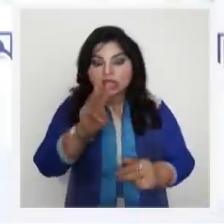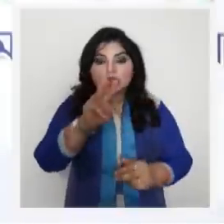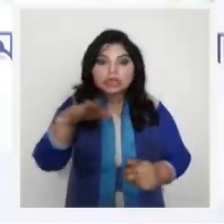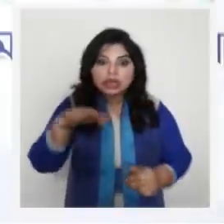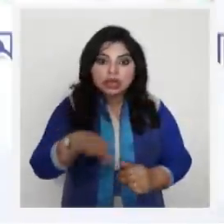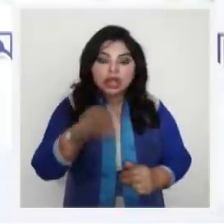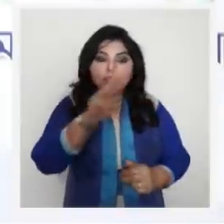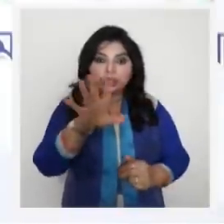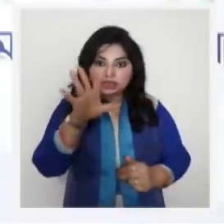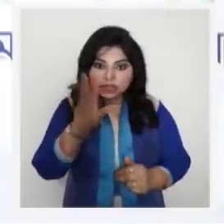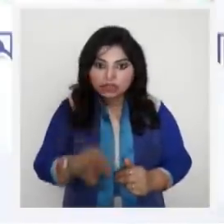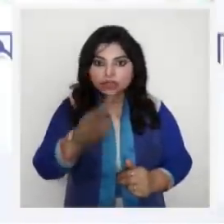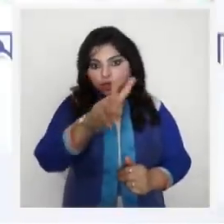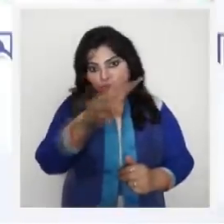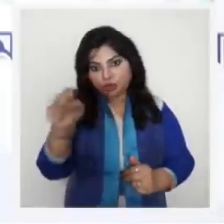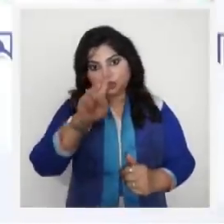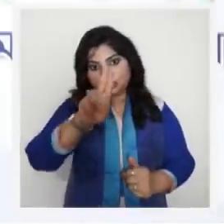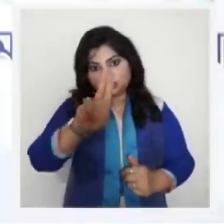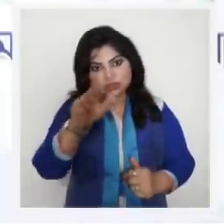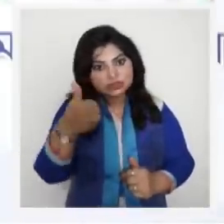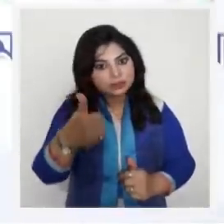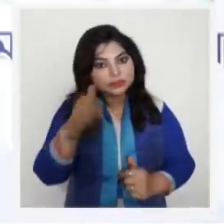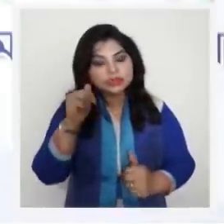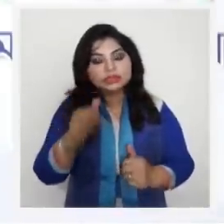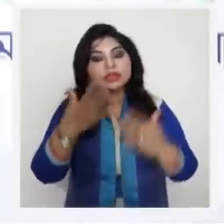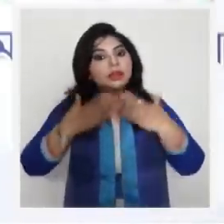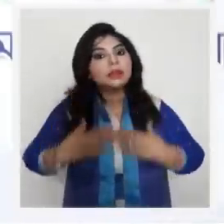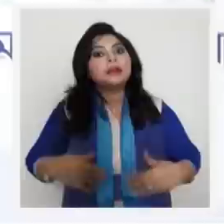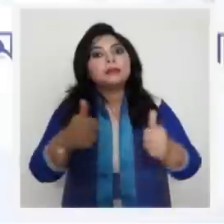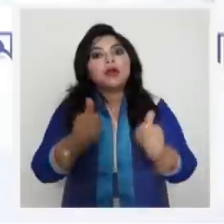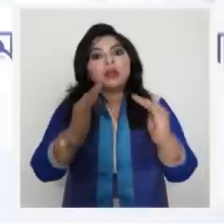24 ঘন্টায় কোয়ারেন্টাইনে এসেছেন 2,585 জন। এ পর্যন্ত কোয়ারেন্টাইন